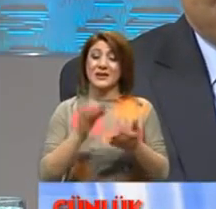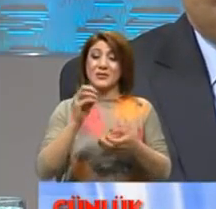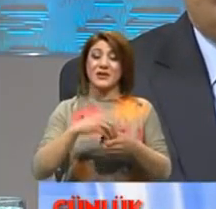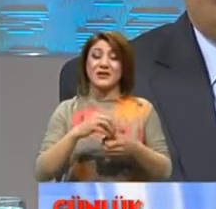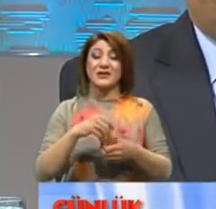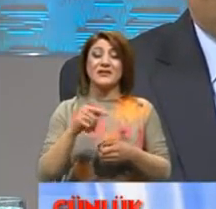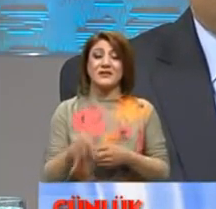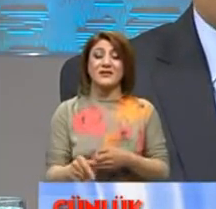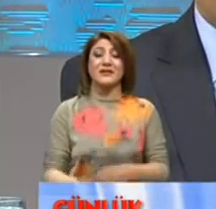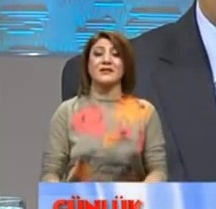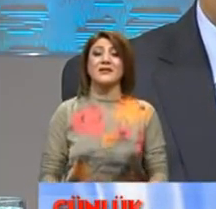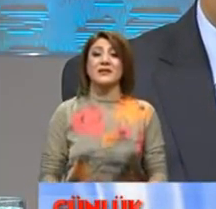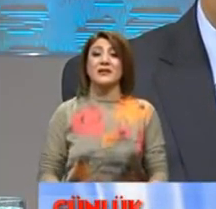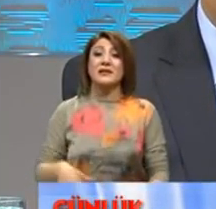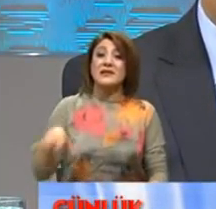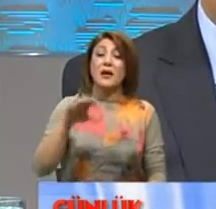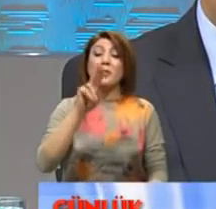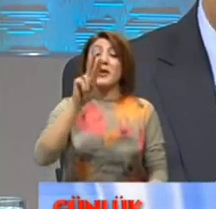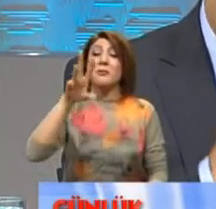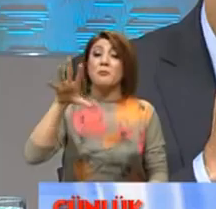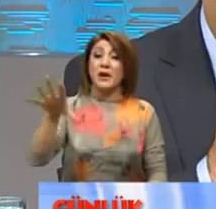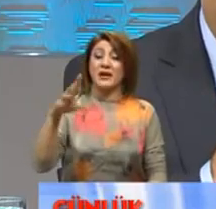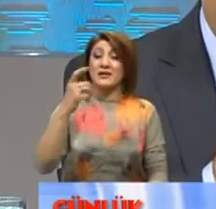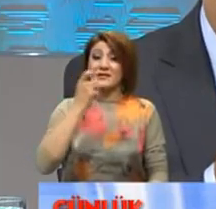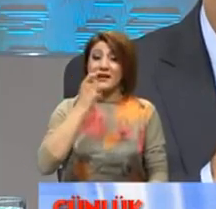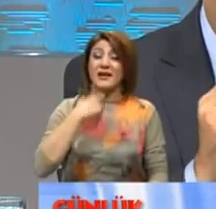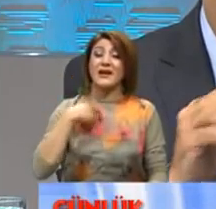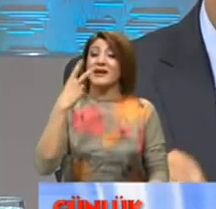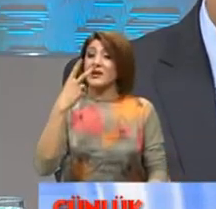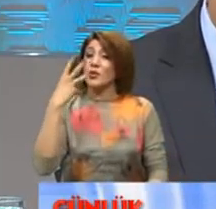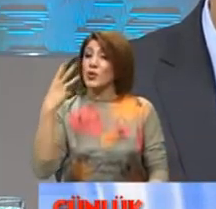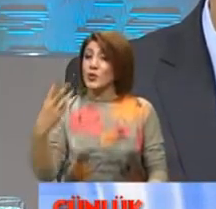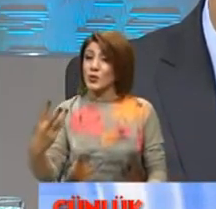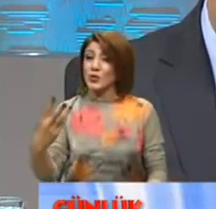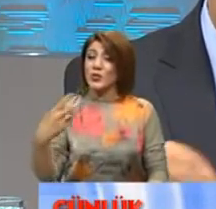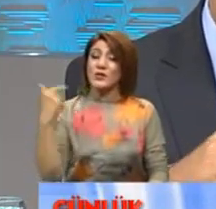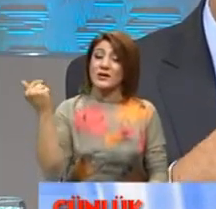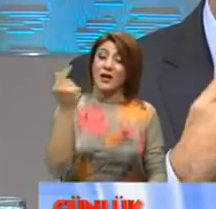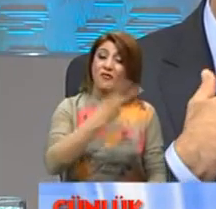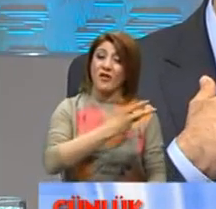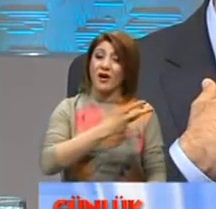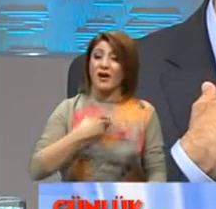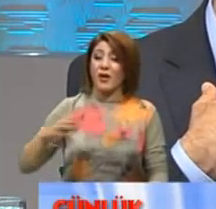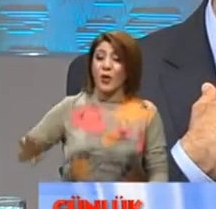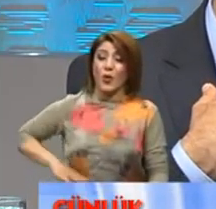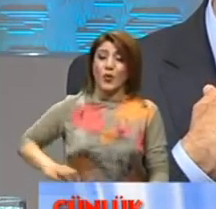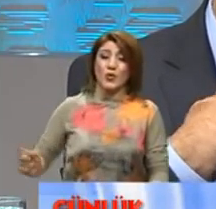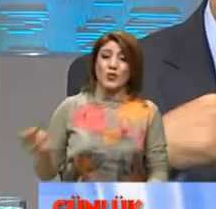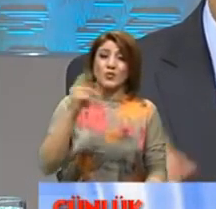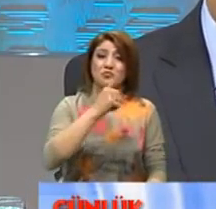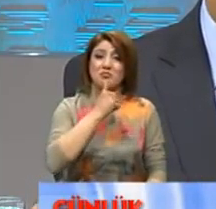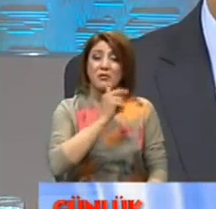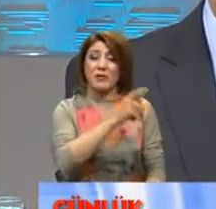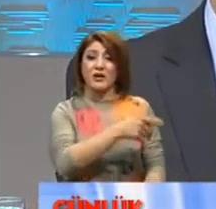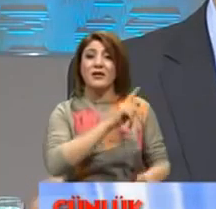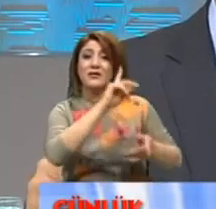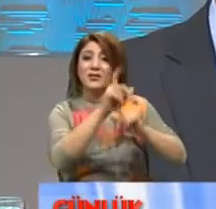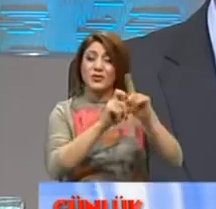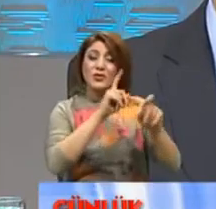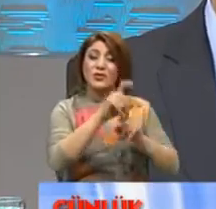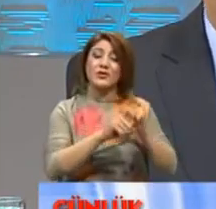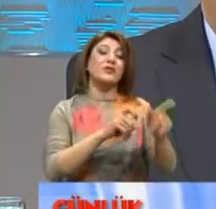devamında, özet geçeyim. Tam 25 defa 2,5 yaşındayken. Kendi günlüğünü getiriyor değil mi baba? Baba kendi günlüğünü getiriyor.